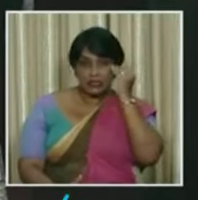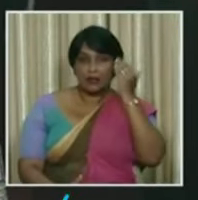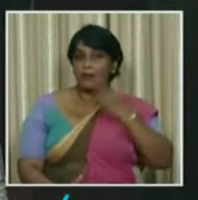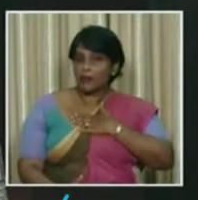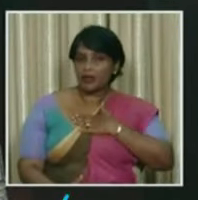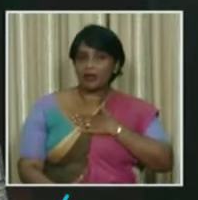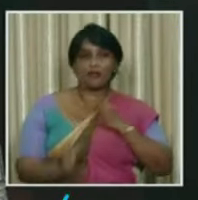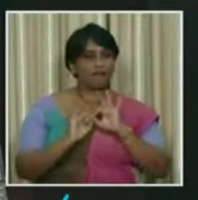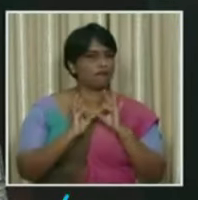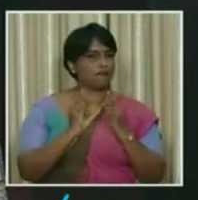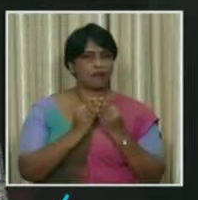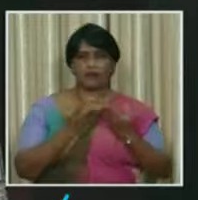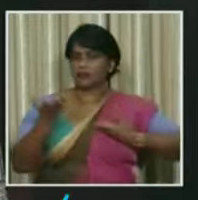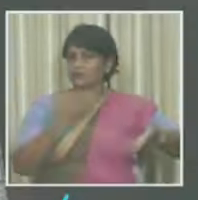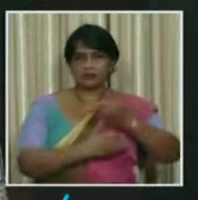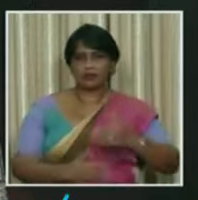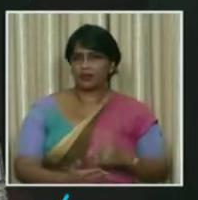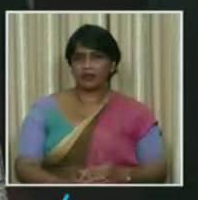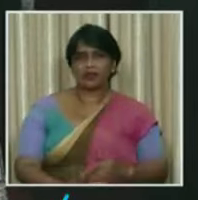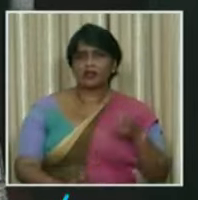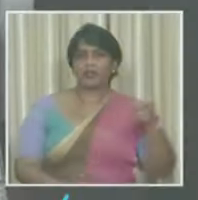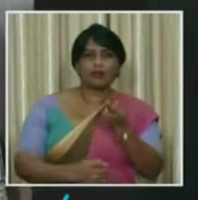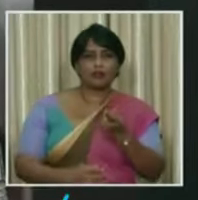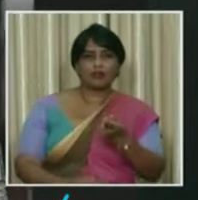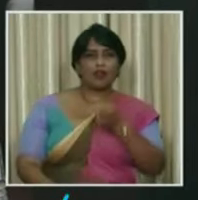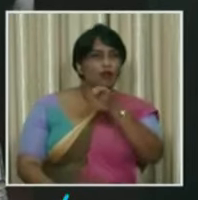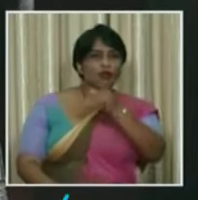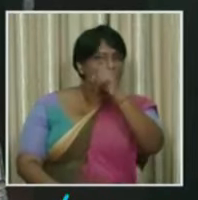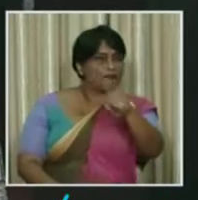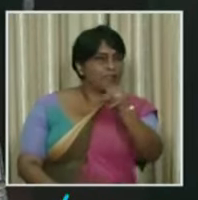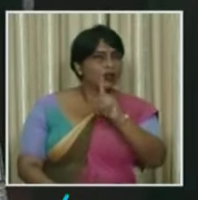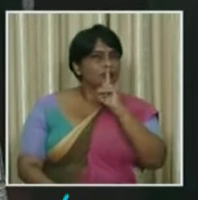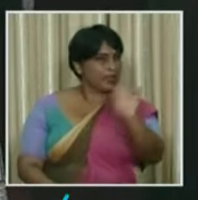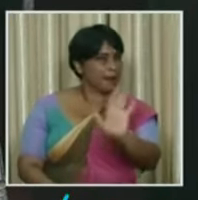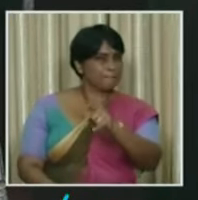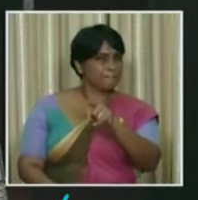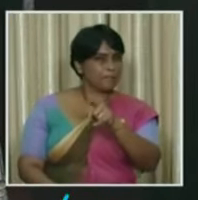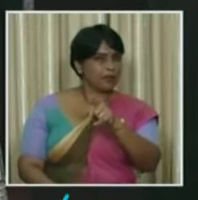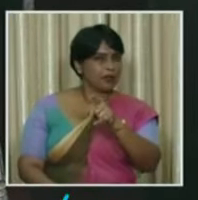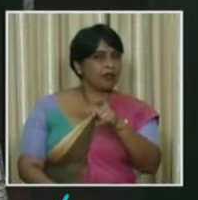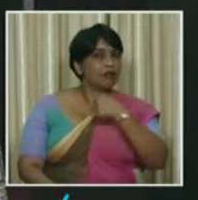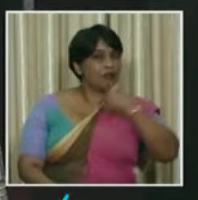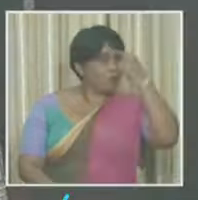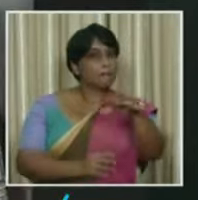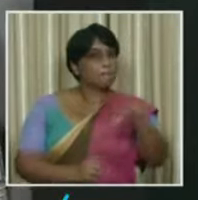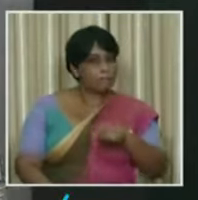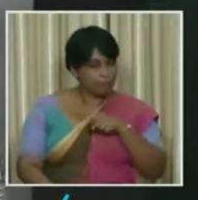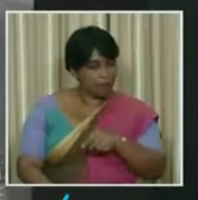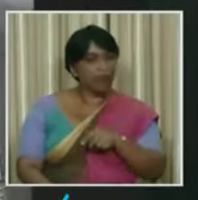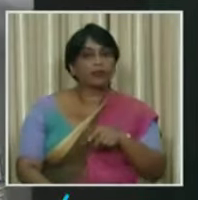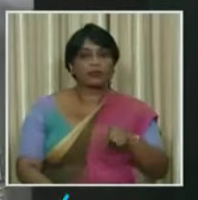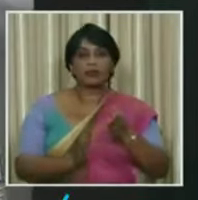මමවත් මගේ පවුලේ සමාජිකින්වත් මේ හොර සල්ලි කොහොම වැරදියට කතා කරන්න එපා එතකොට මට තමුන්නාසේ ගැන කියන්න බලන්න